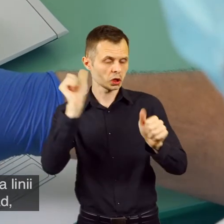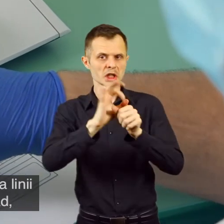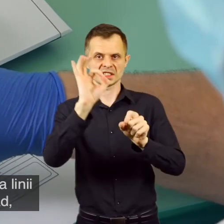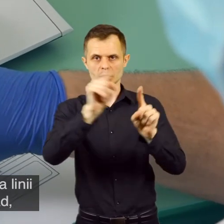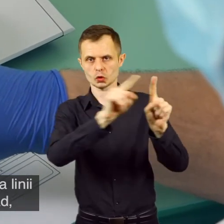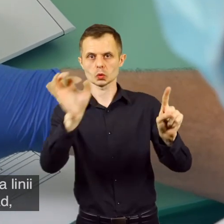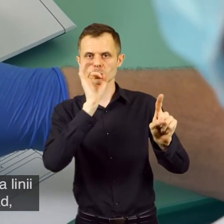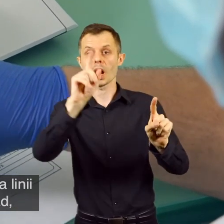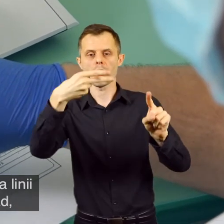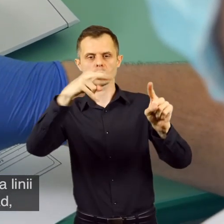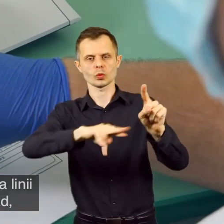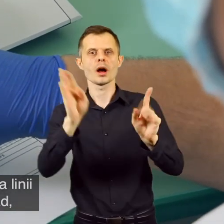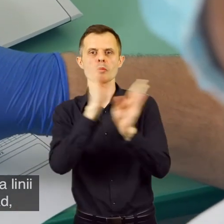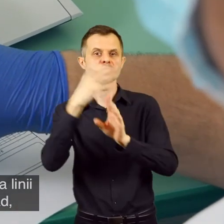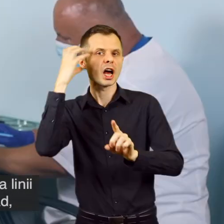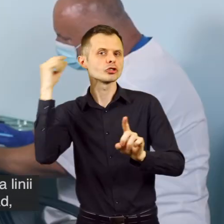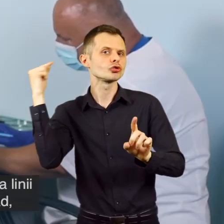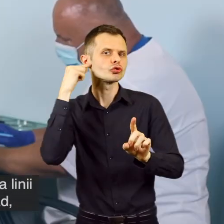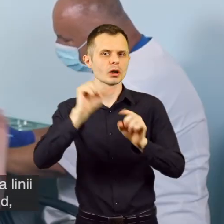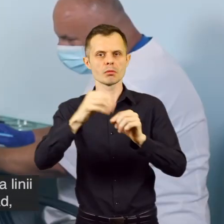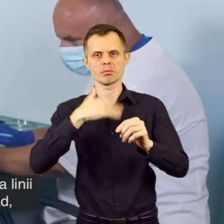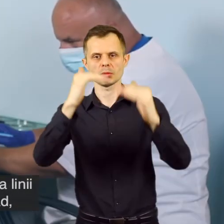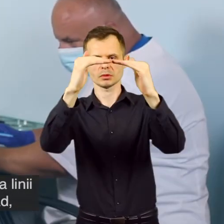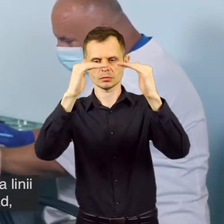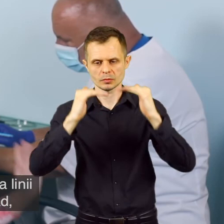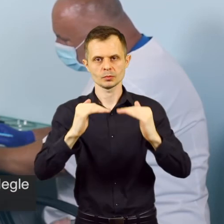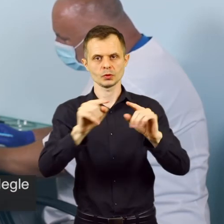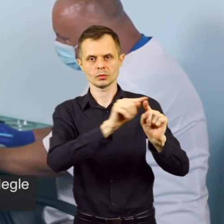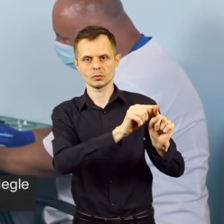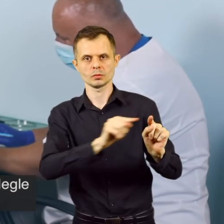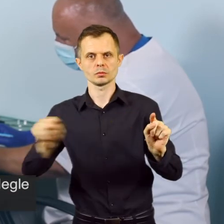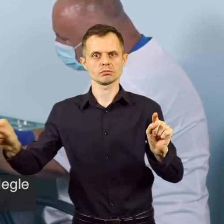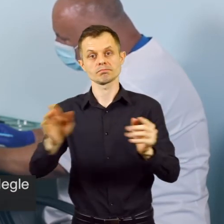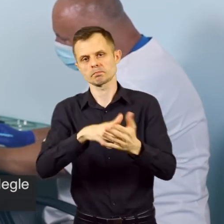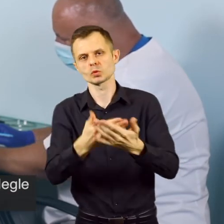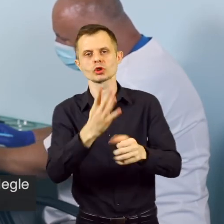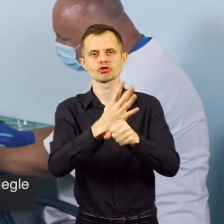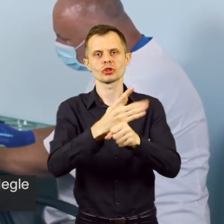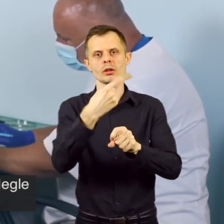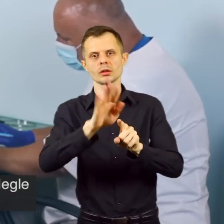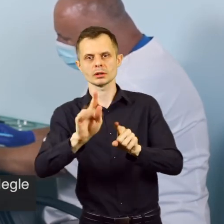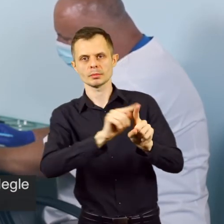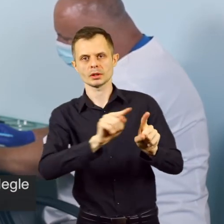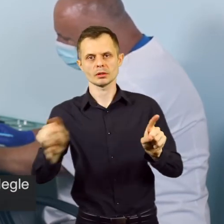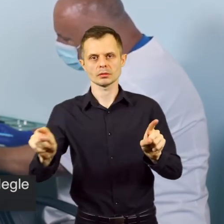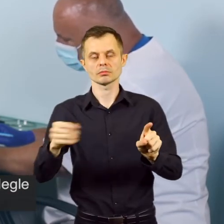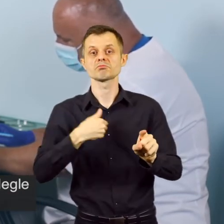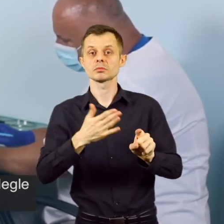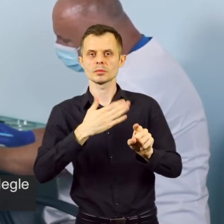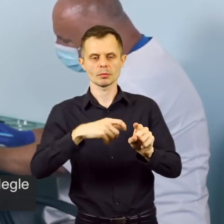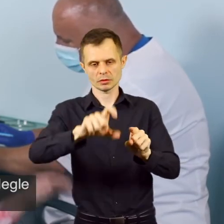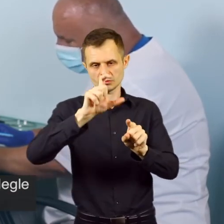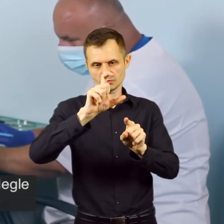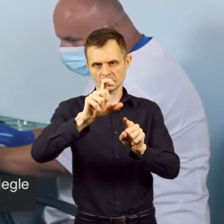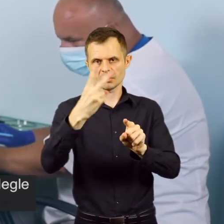0, natomiast krzywa powietrzna jest przesunięta ku dołowi, na przykład przebiega na poziomie 40 dB. I wtedy